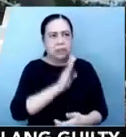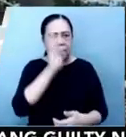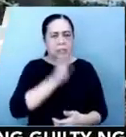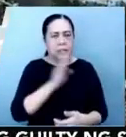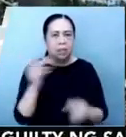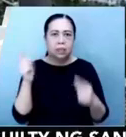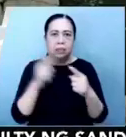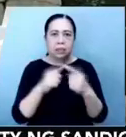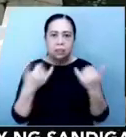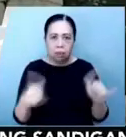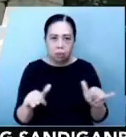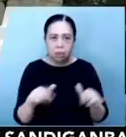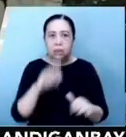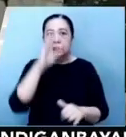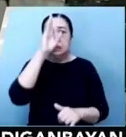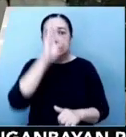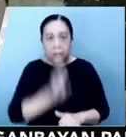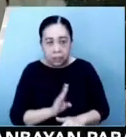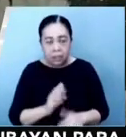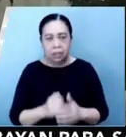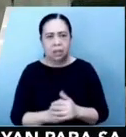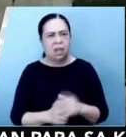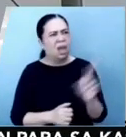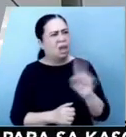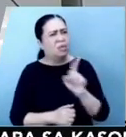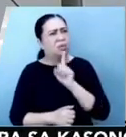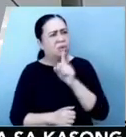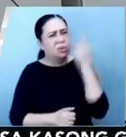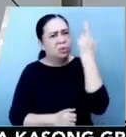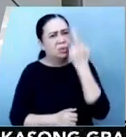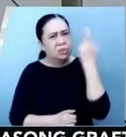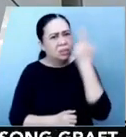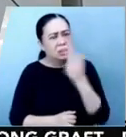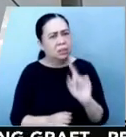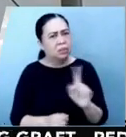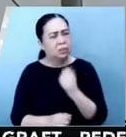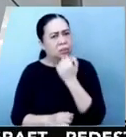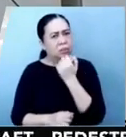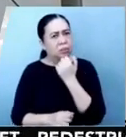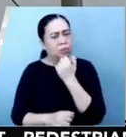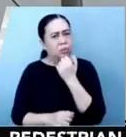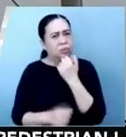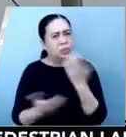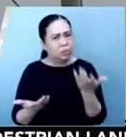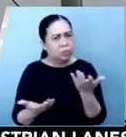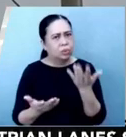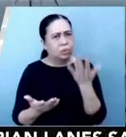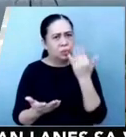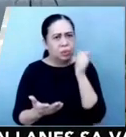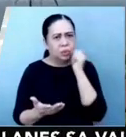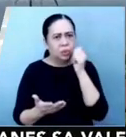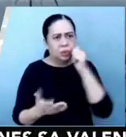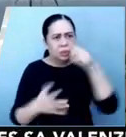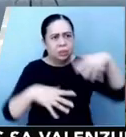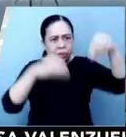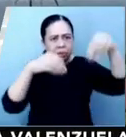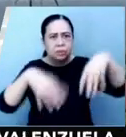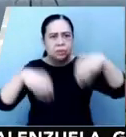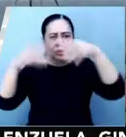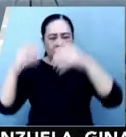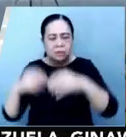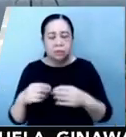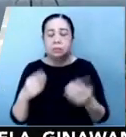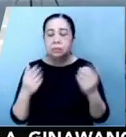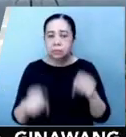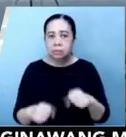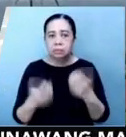sira. Hahanapan namin kung ano talaga yung mga posibleng naging causes ng kanilang outages. Posible pa rin ang kakulangan